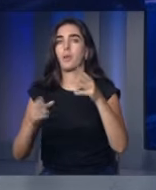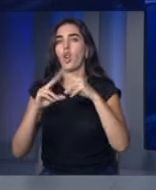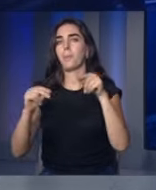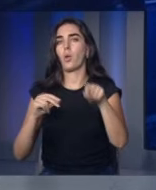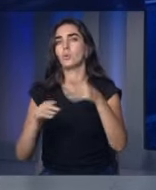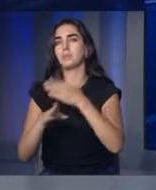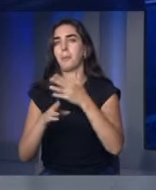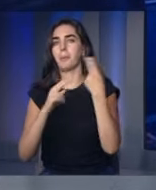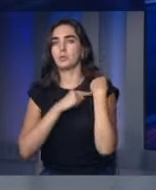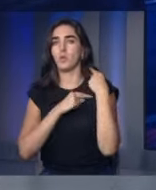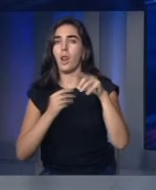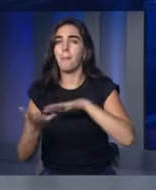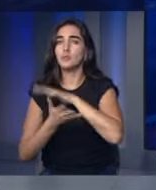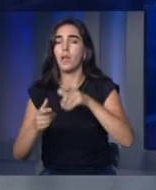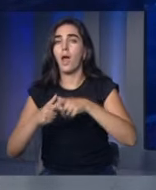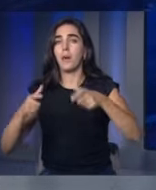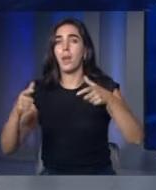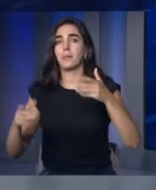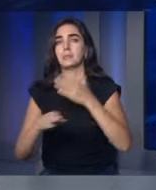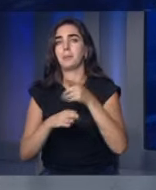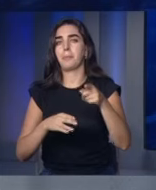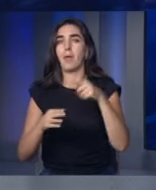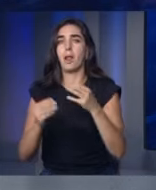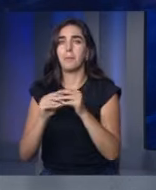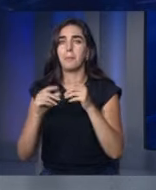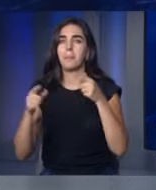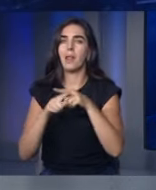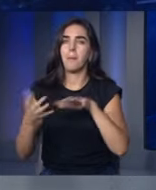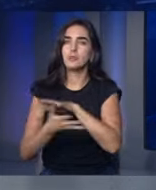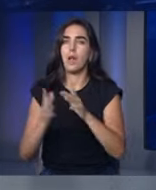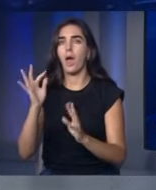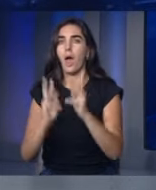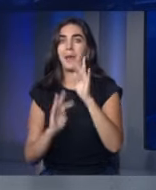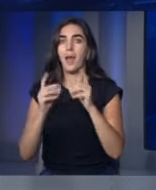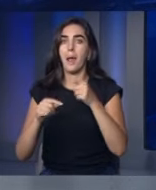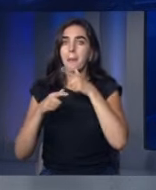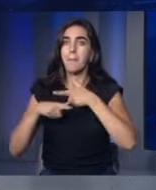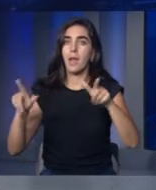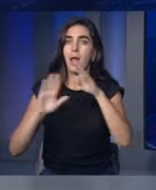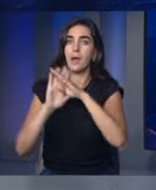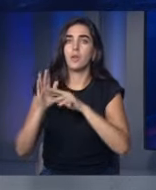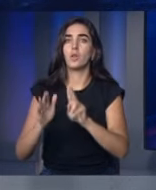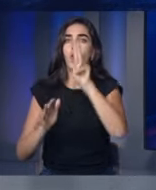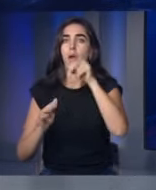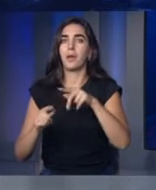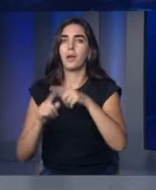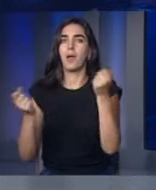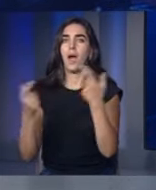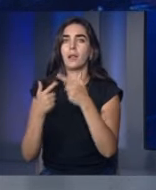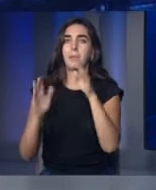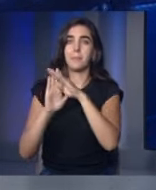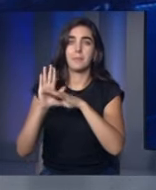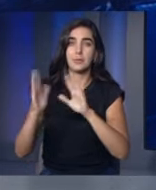وعدم مسؤوليتها ومسؤولية لبنان عما جرى، منبها إلى كارثة محتملة وما قد يشعل المنطقة.